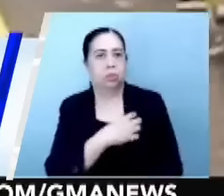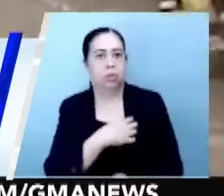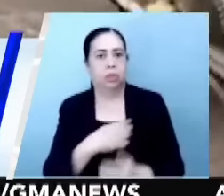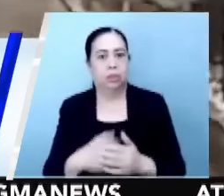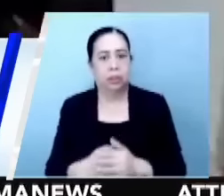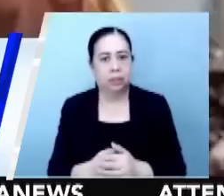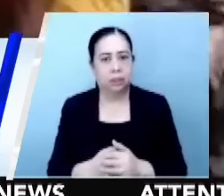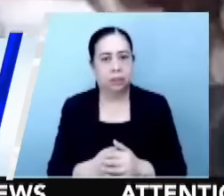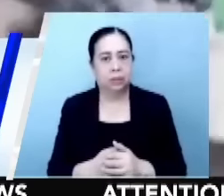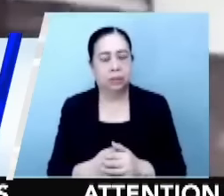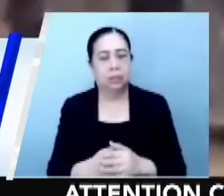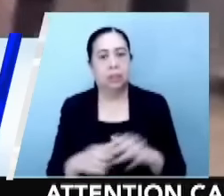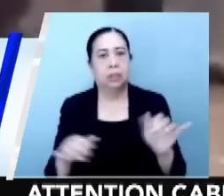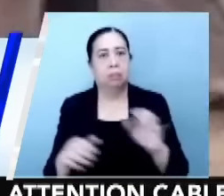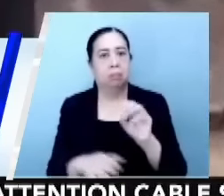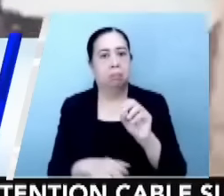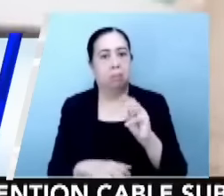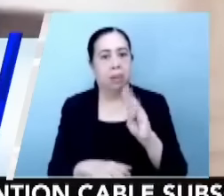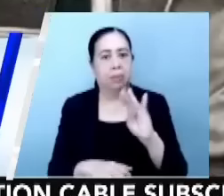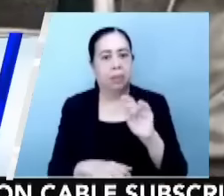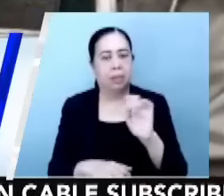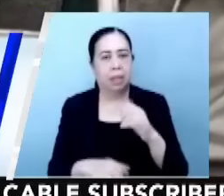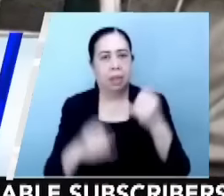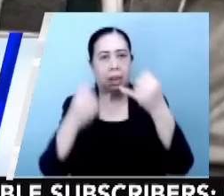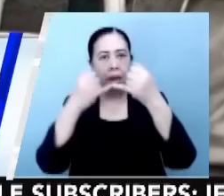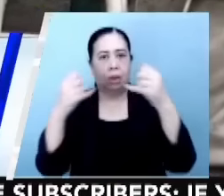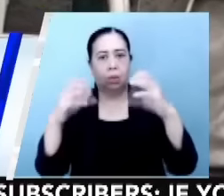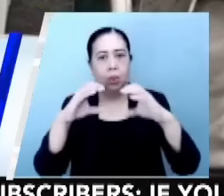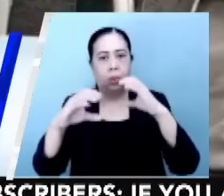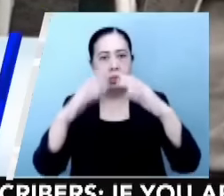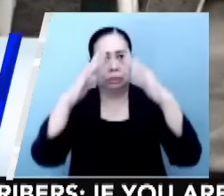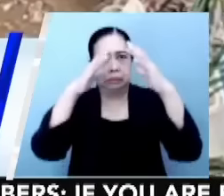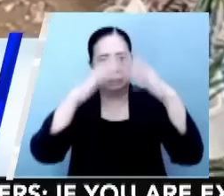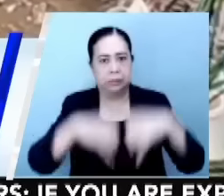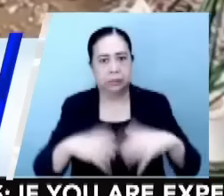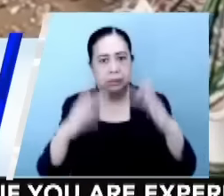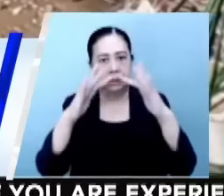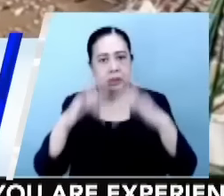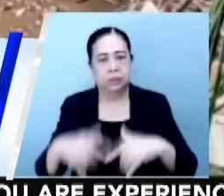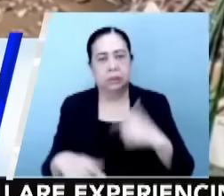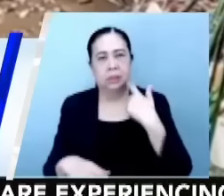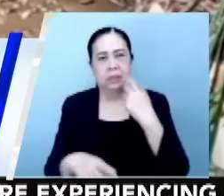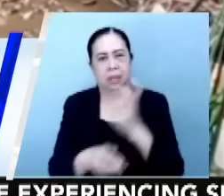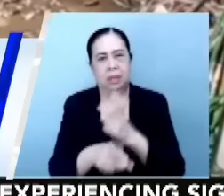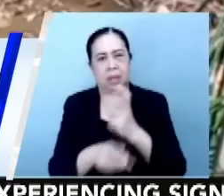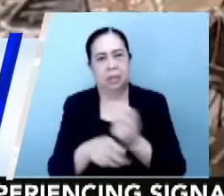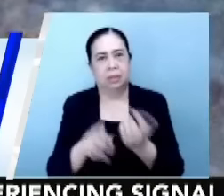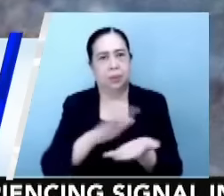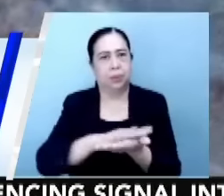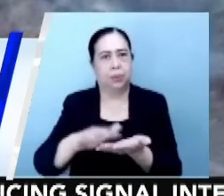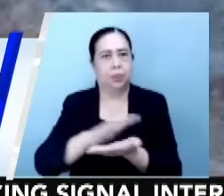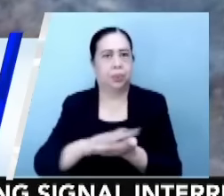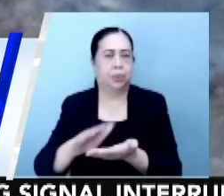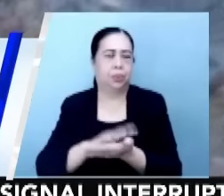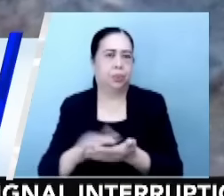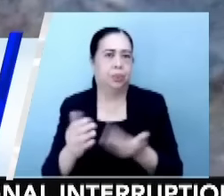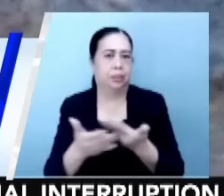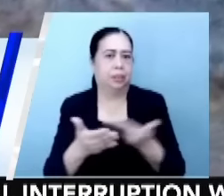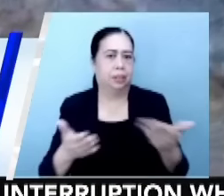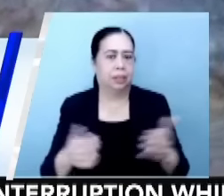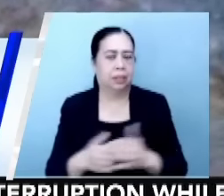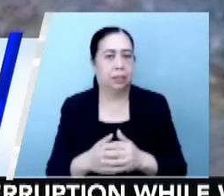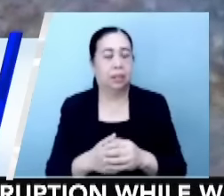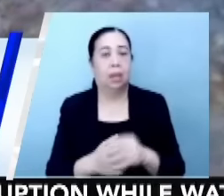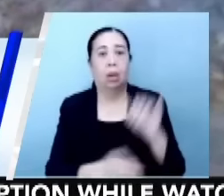ng Mabitak, bumagsak ang linya ng komunikasyon. Hanggang kanina, pahirapan pa rin ang paglilinis ng mga binahang gamit. Sa Bontoc Mountain Province